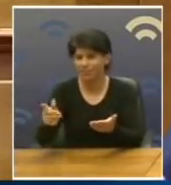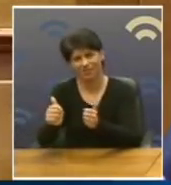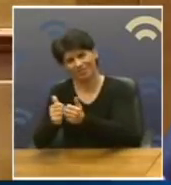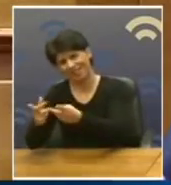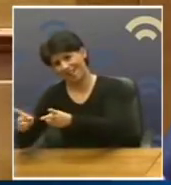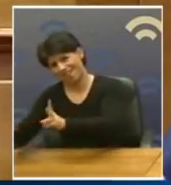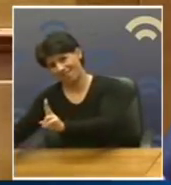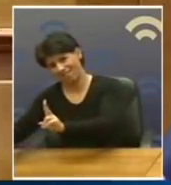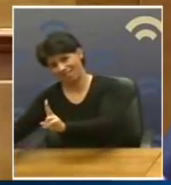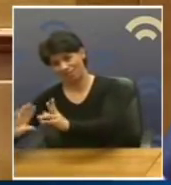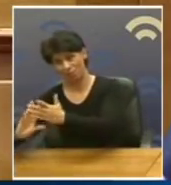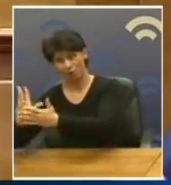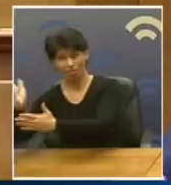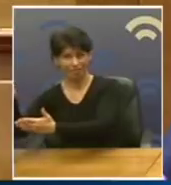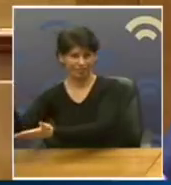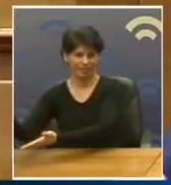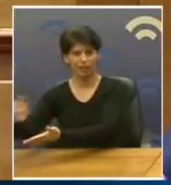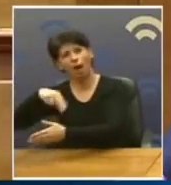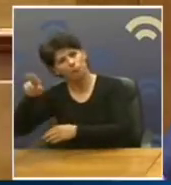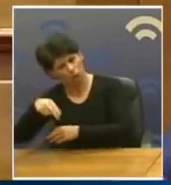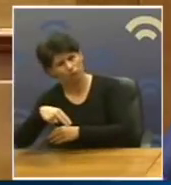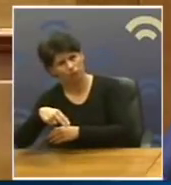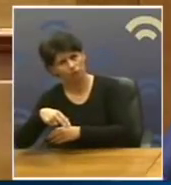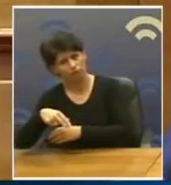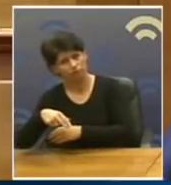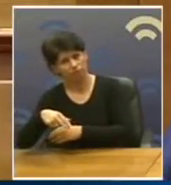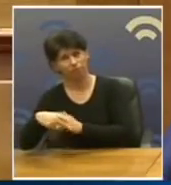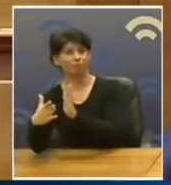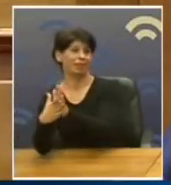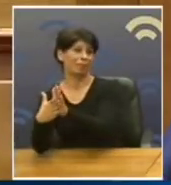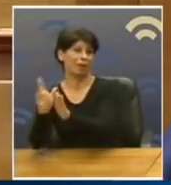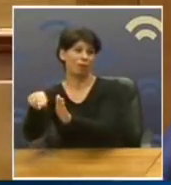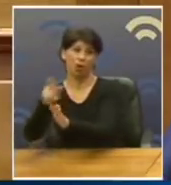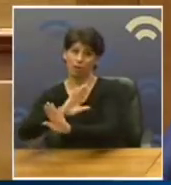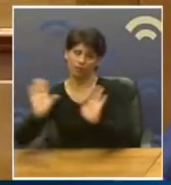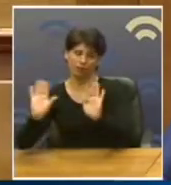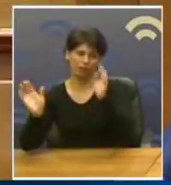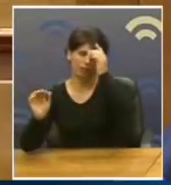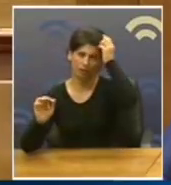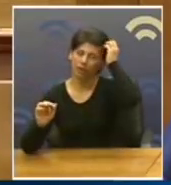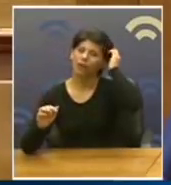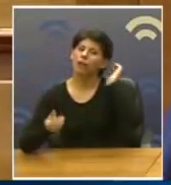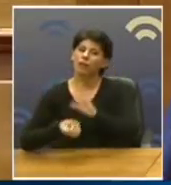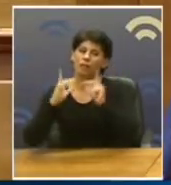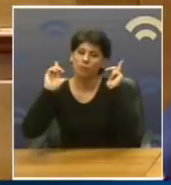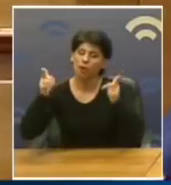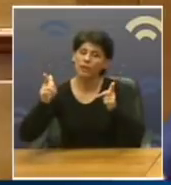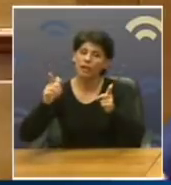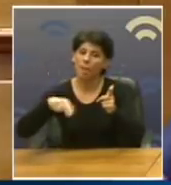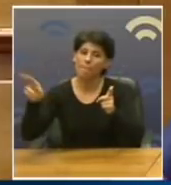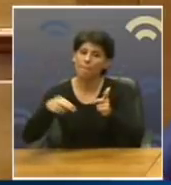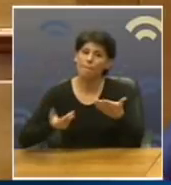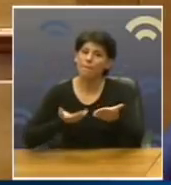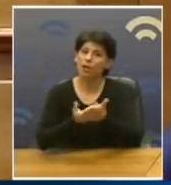φιλελεύθεροι και οι προοδευτικοί το απορρίπτετε με τεπένο. Η Νέα Δημοκρατία επίσης απορρίπτει την πρόταση να μπει στο